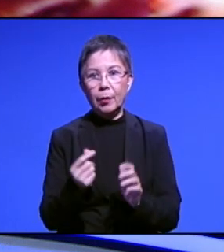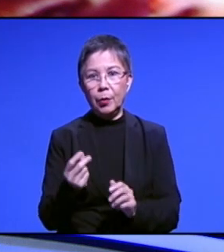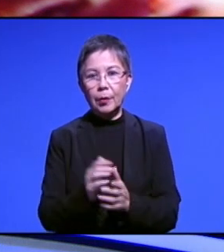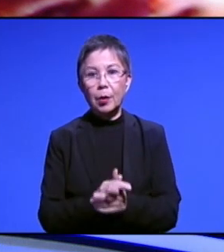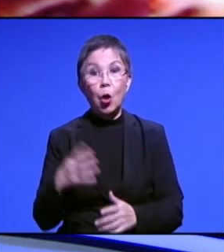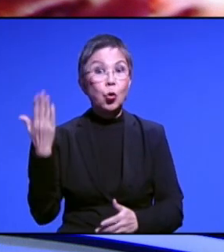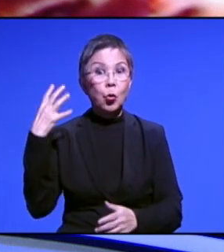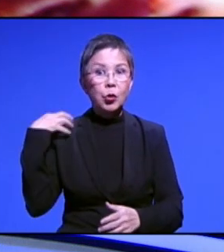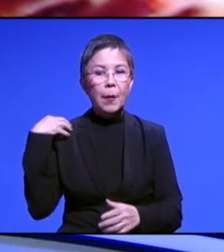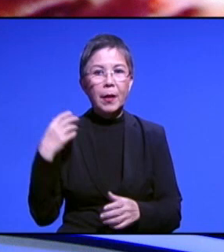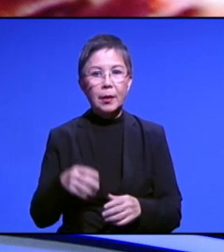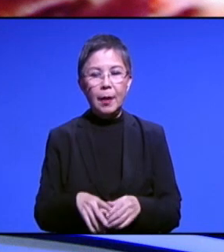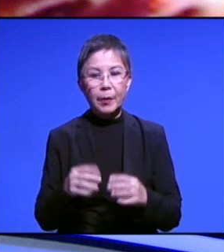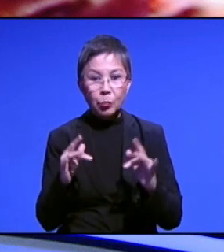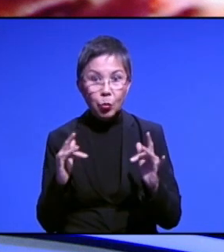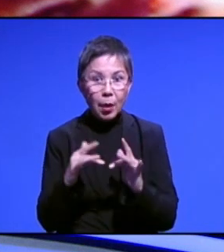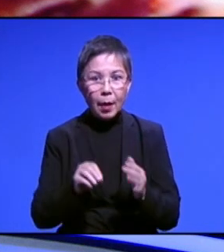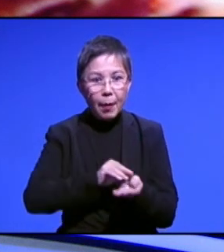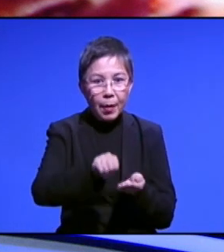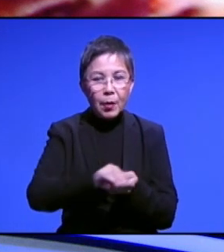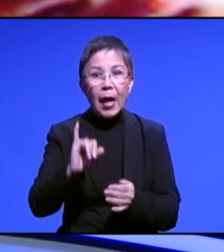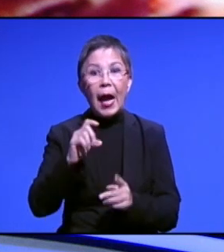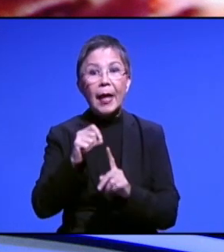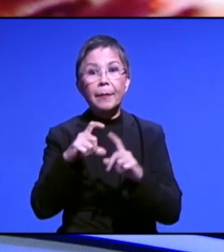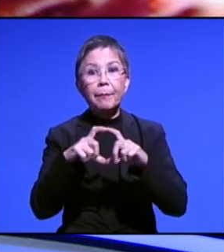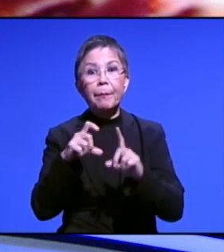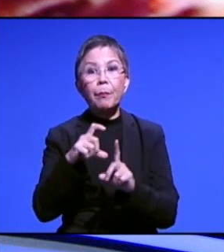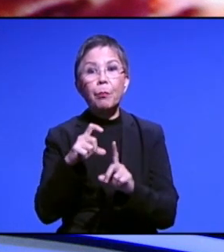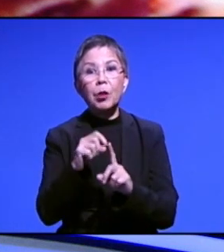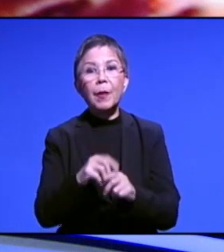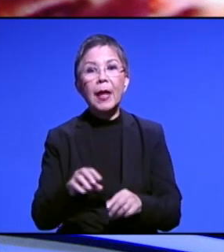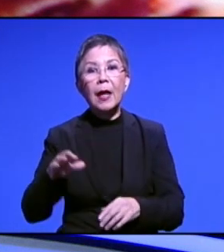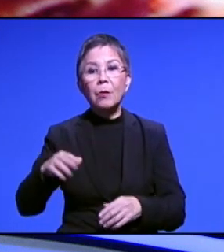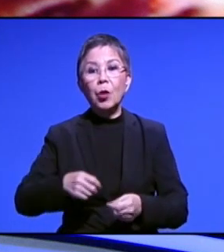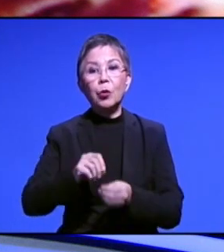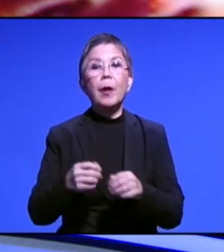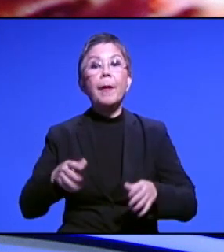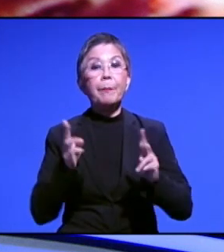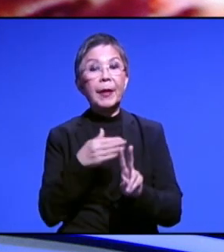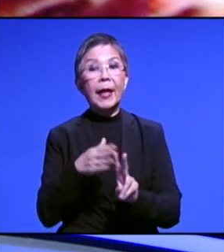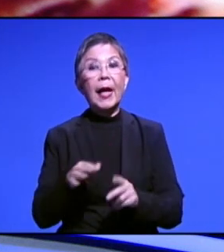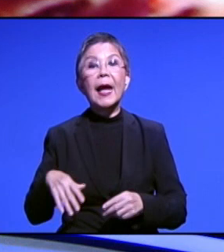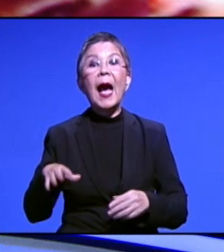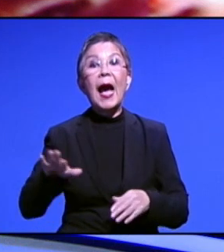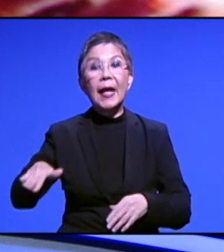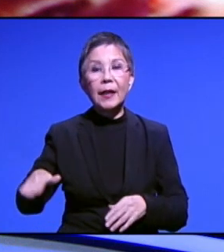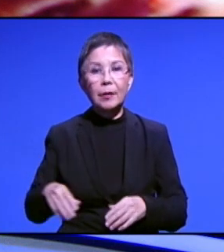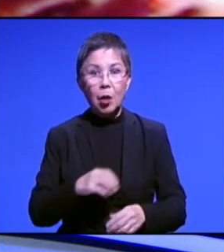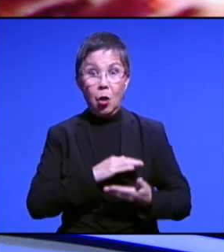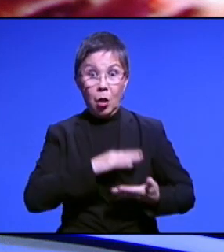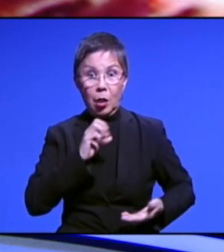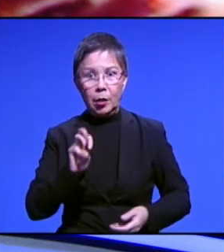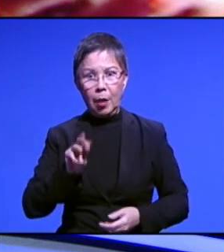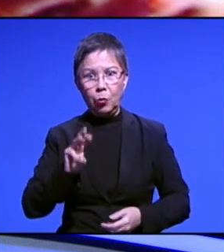Semasa menjabat, Nur Hadi mendapat sorotan karena membagikan iPod pada pernikahan anaknya yang super mewah dan kekayaannya lebih dari